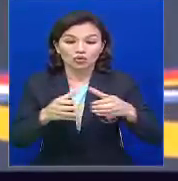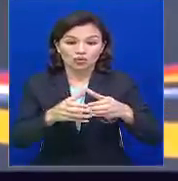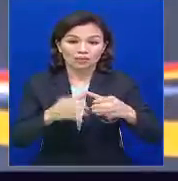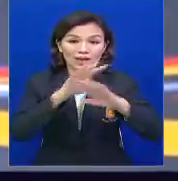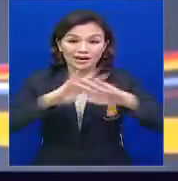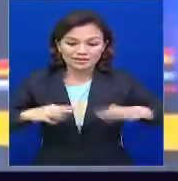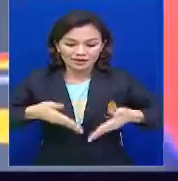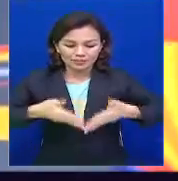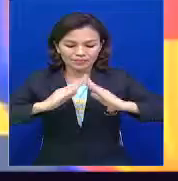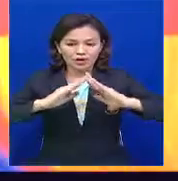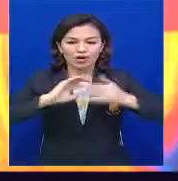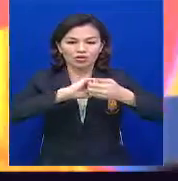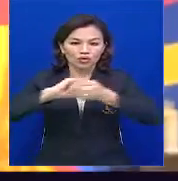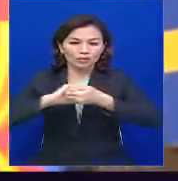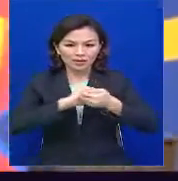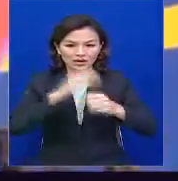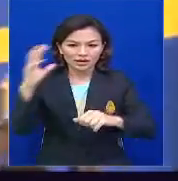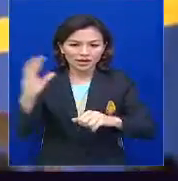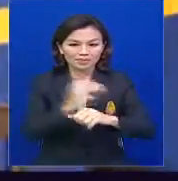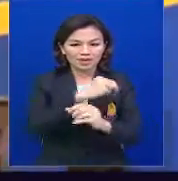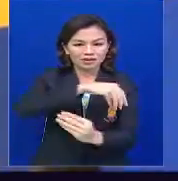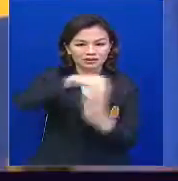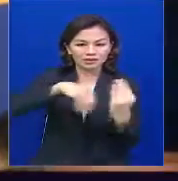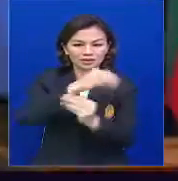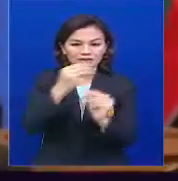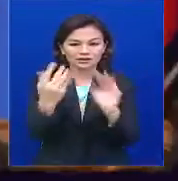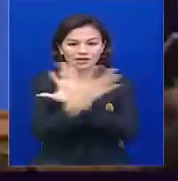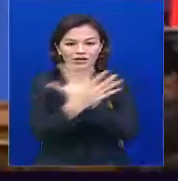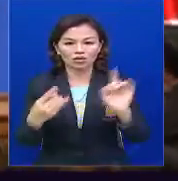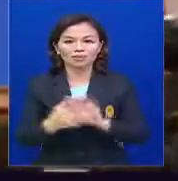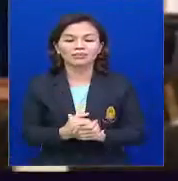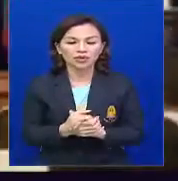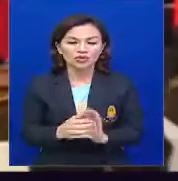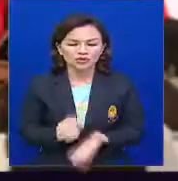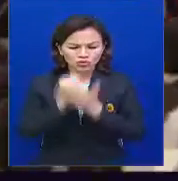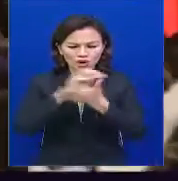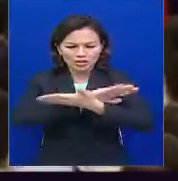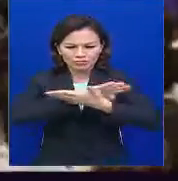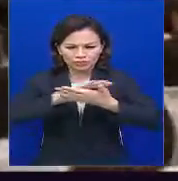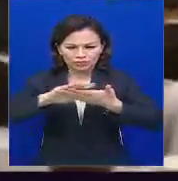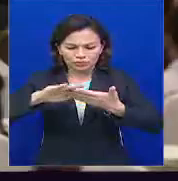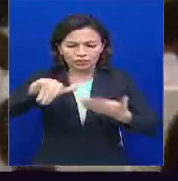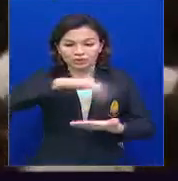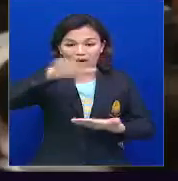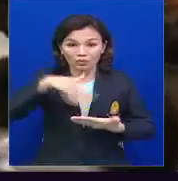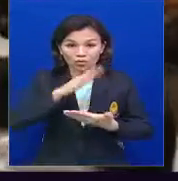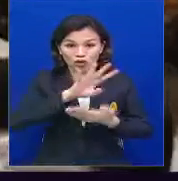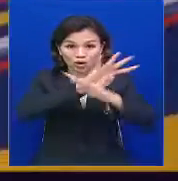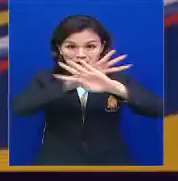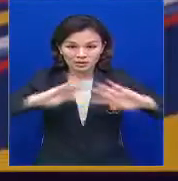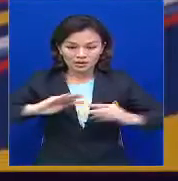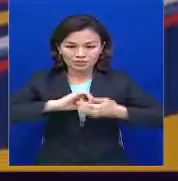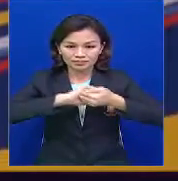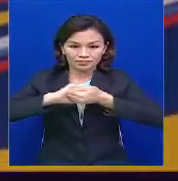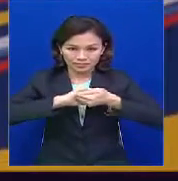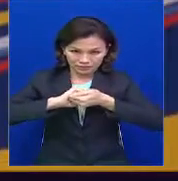ญนำไปสู่ความร่วมมือด้านการเมืองเศรษฐกิจสังคมและนำสันติภาพสู่ภูมิภาคซึ่งจะต้องร่วมมือสู่อนาคต